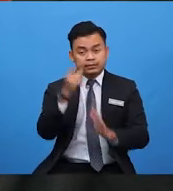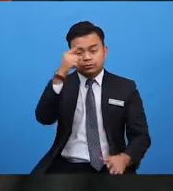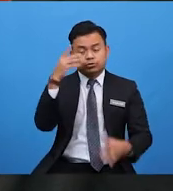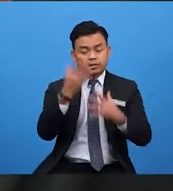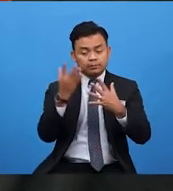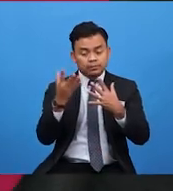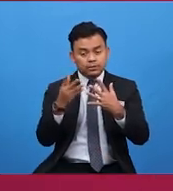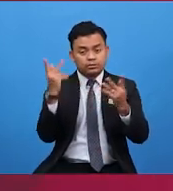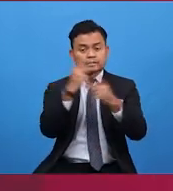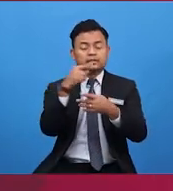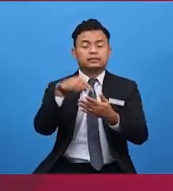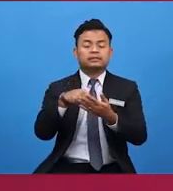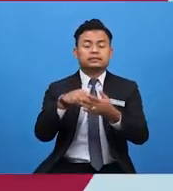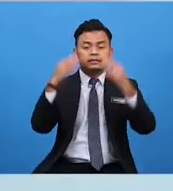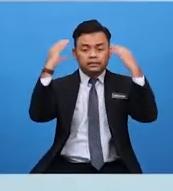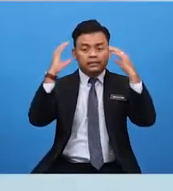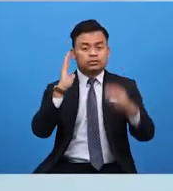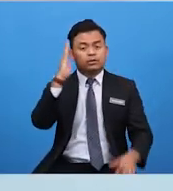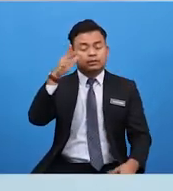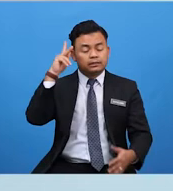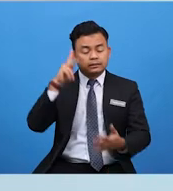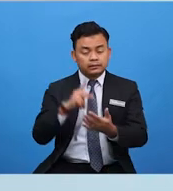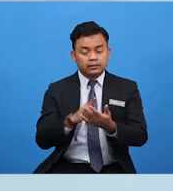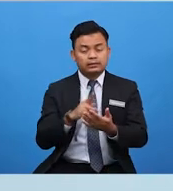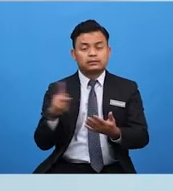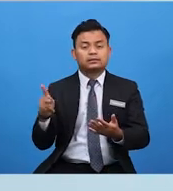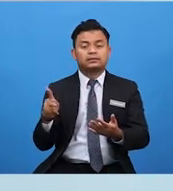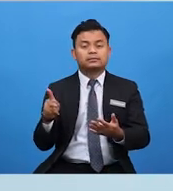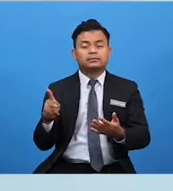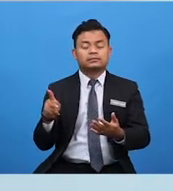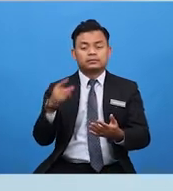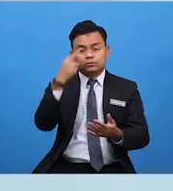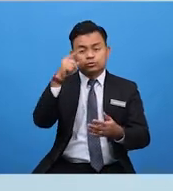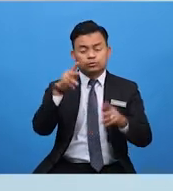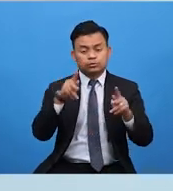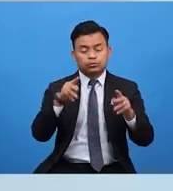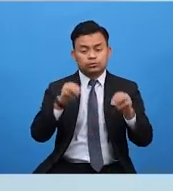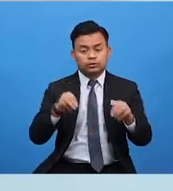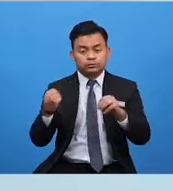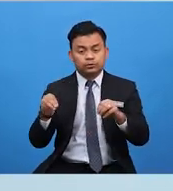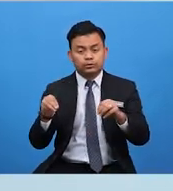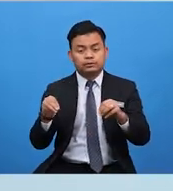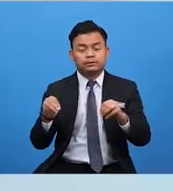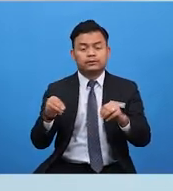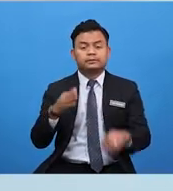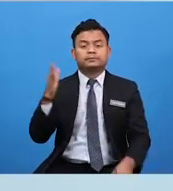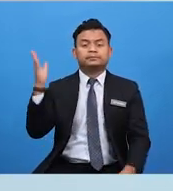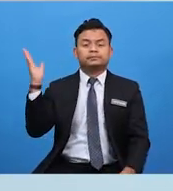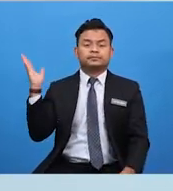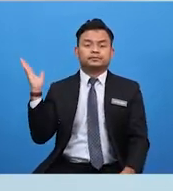kepada murid-murid tajuk proses akhir batik lukis bagi produk sarung cushion.